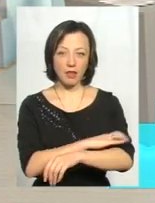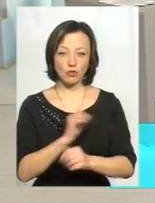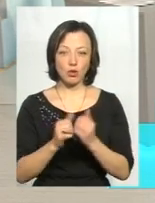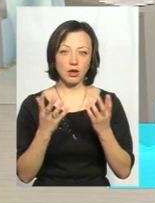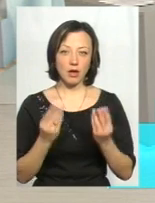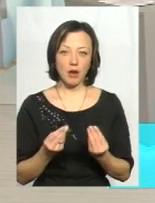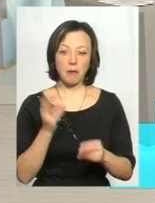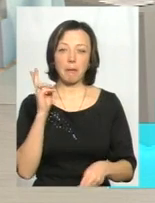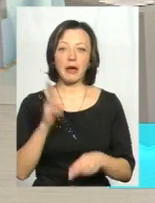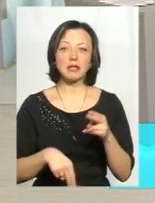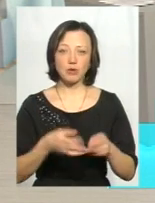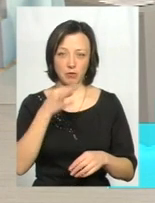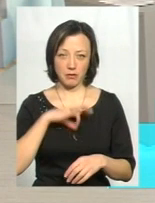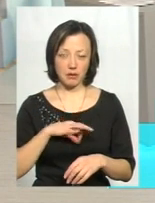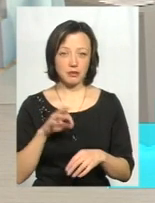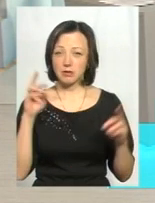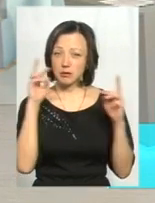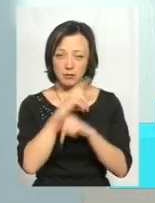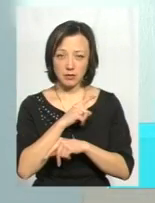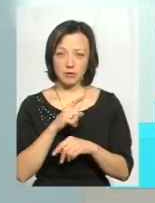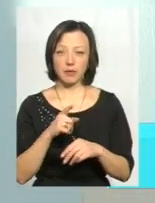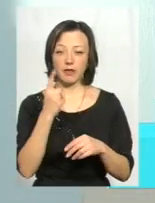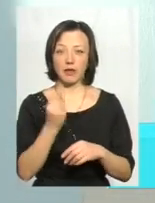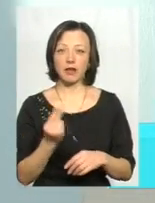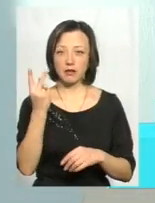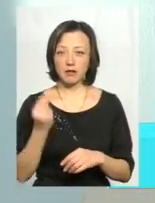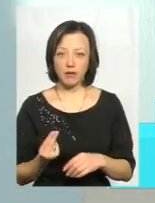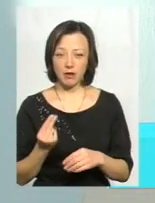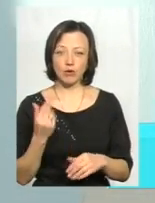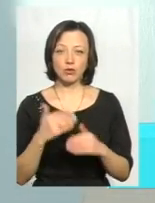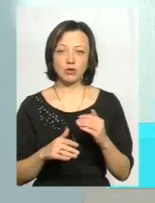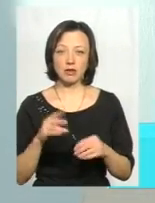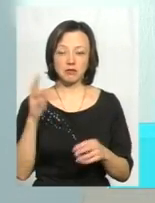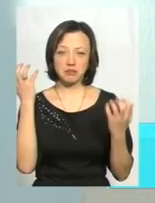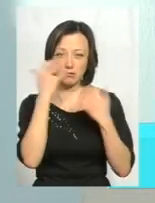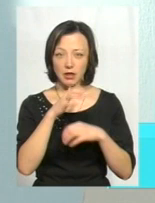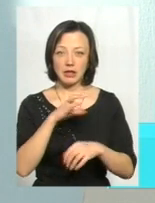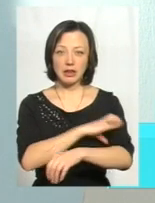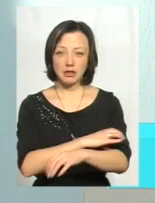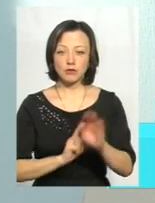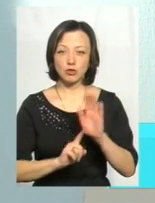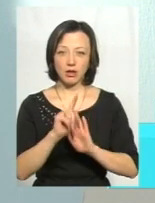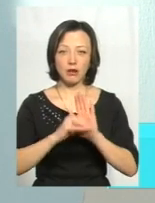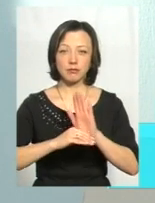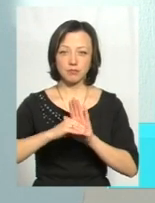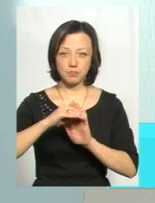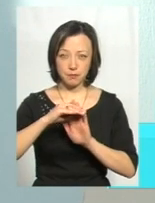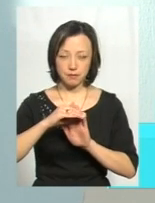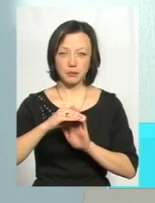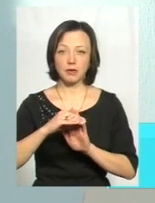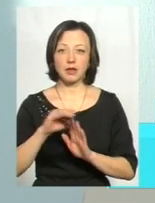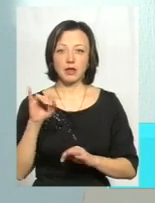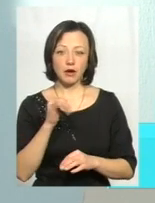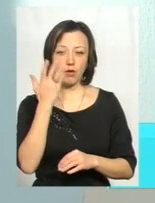вони перестають пити ліки. Проходить день-два, дія ліків проходить, вони це не помічають, а тиск починає зростати.